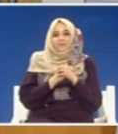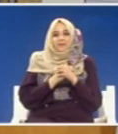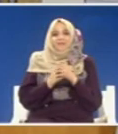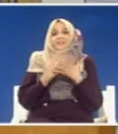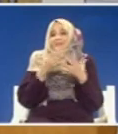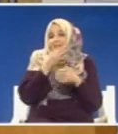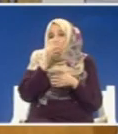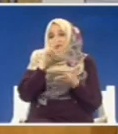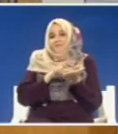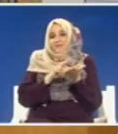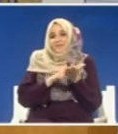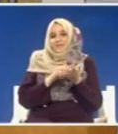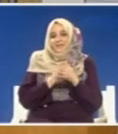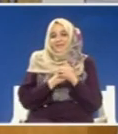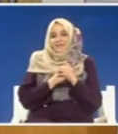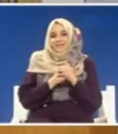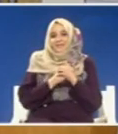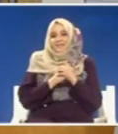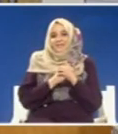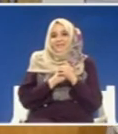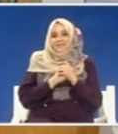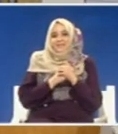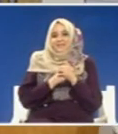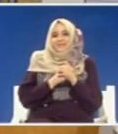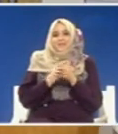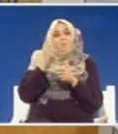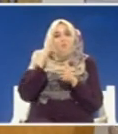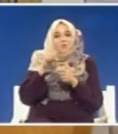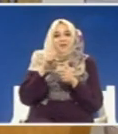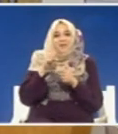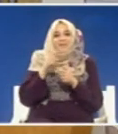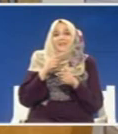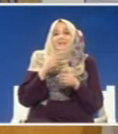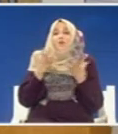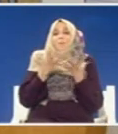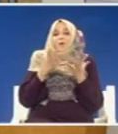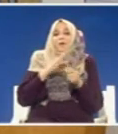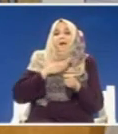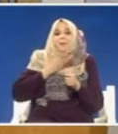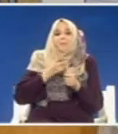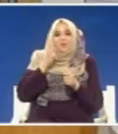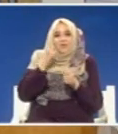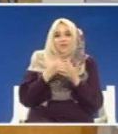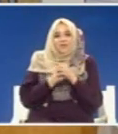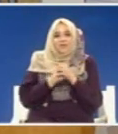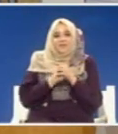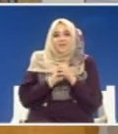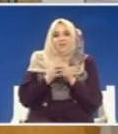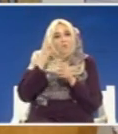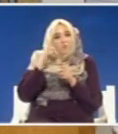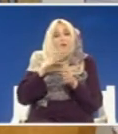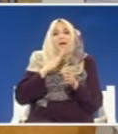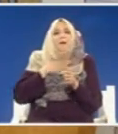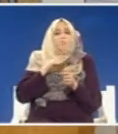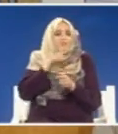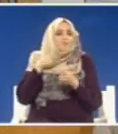الحقيقة، يعني ما ونزمرها قل محبا يكون وين أقرأ عن تحب يكون نبغي وين كل